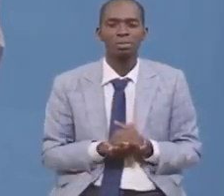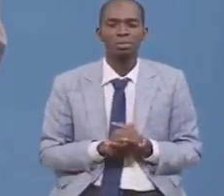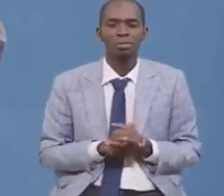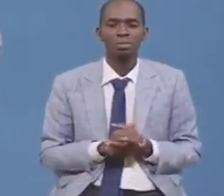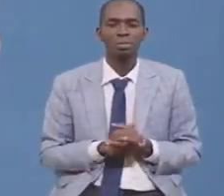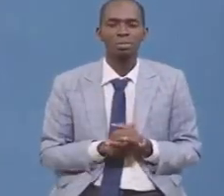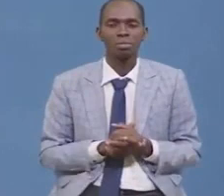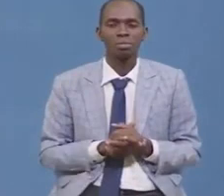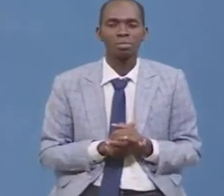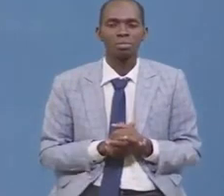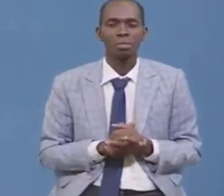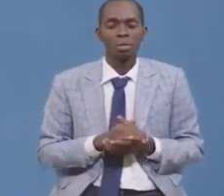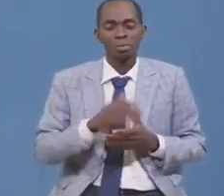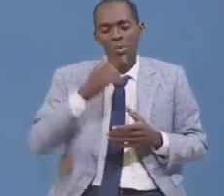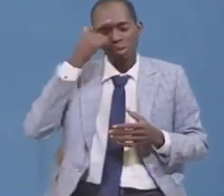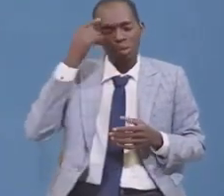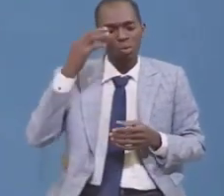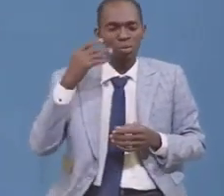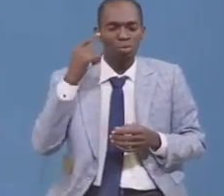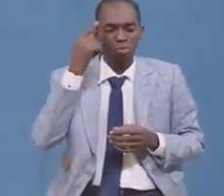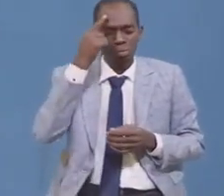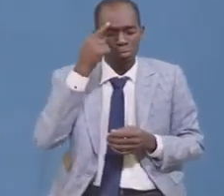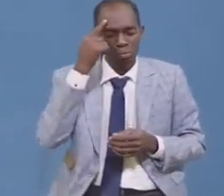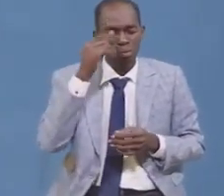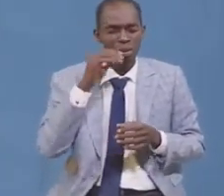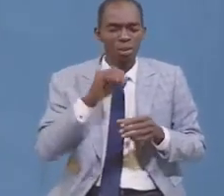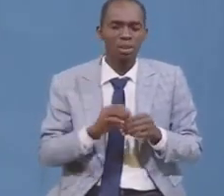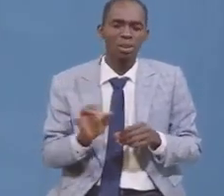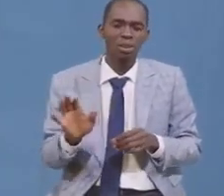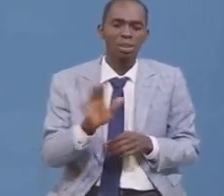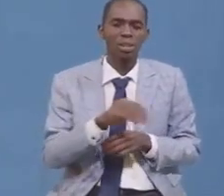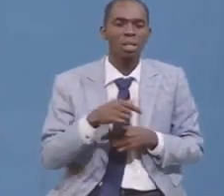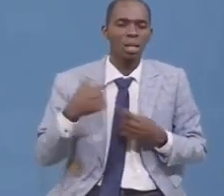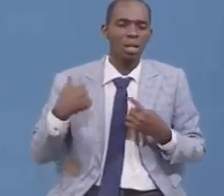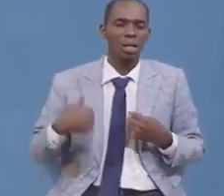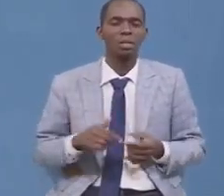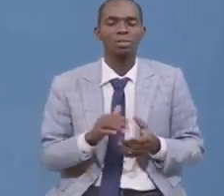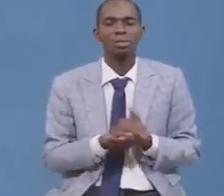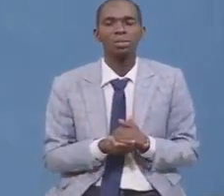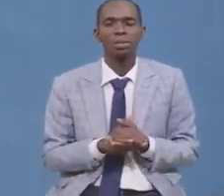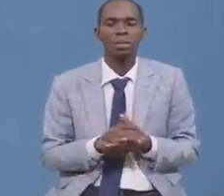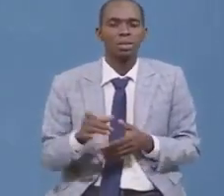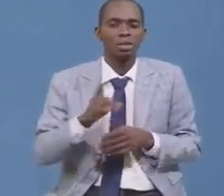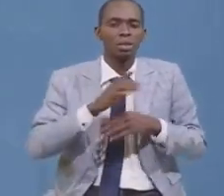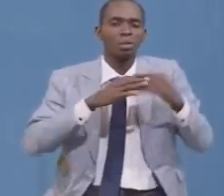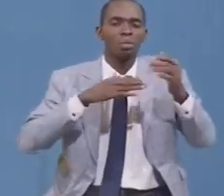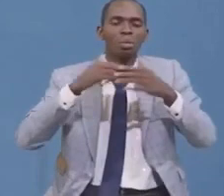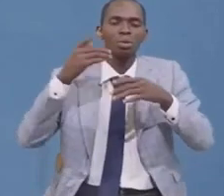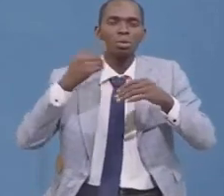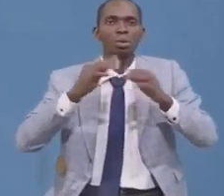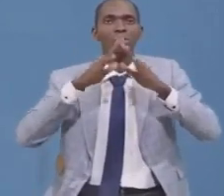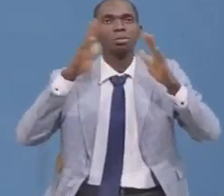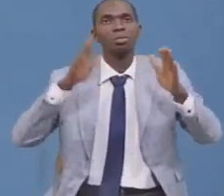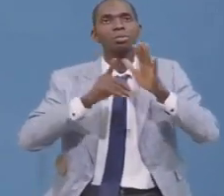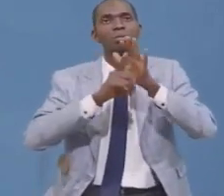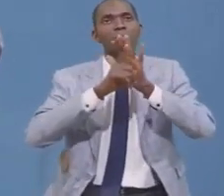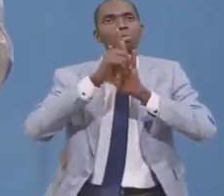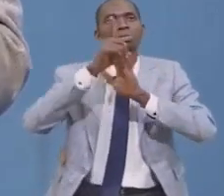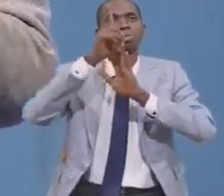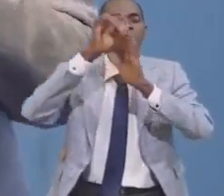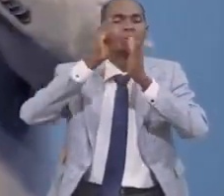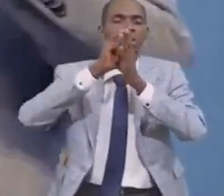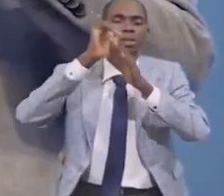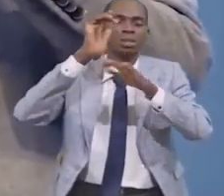The thoughts in their heart. వారి హృదయములో ఉన్న ఆలోచనను బట్టి. Build the tower that reaches up to heaven. వారు